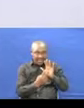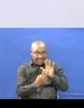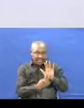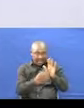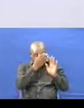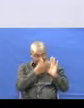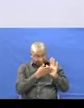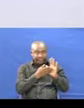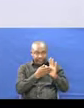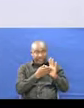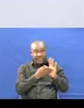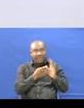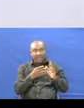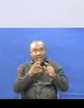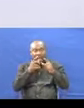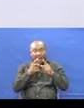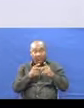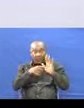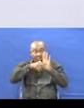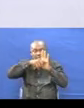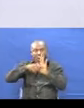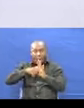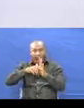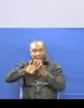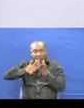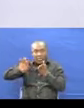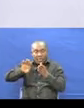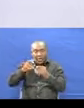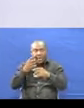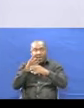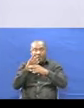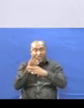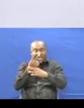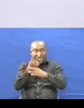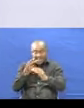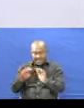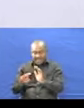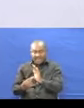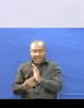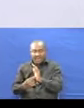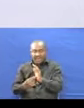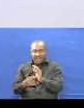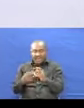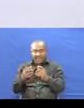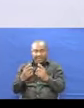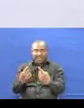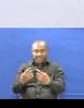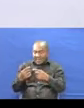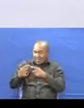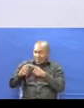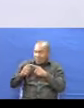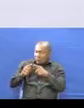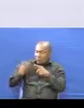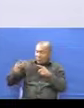ambayo ni mbili ya saba. Tutapata nini? Weka mstari wako chini, usisahau kuweka asili, namba